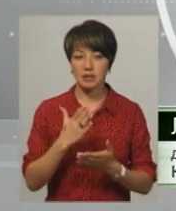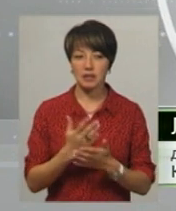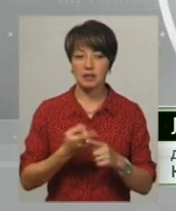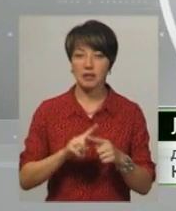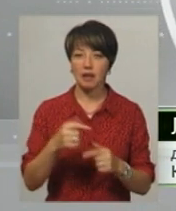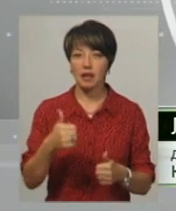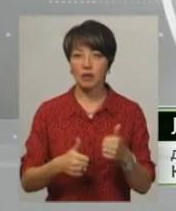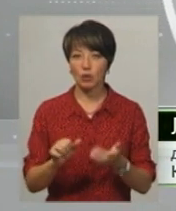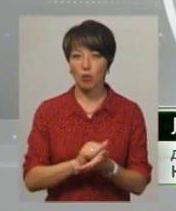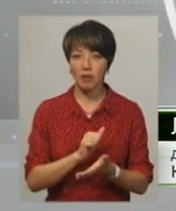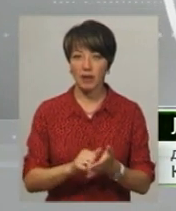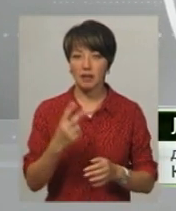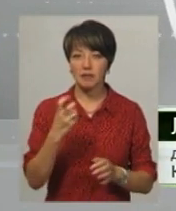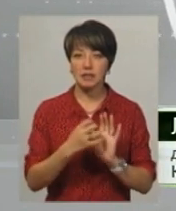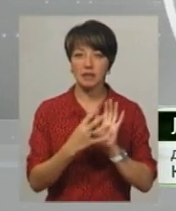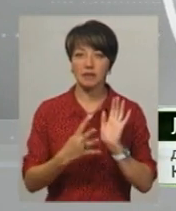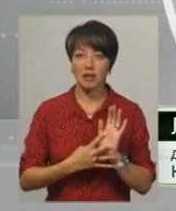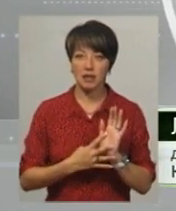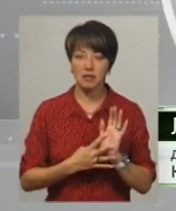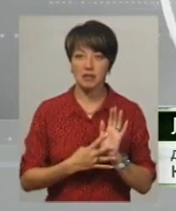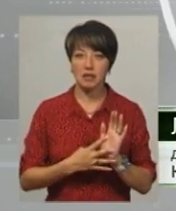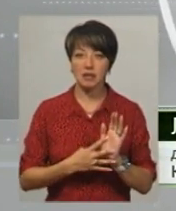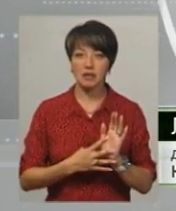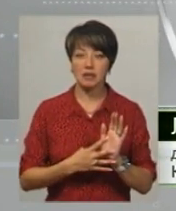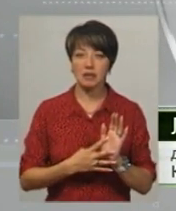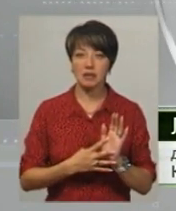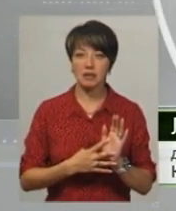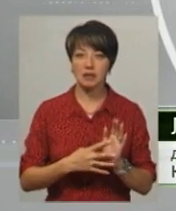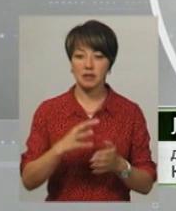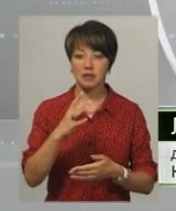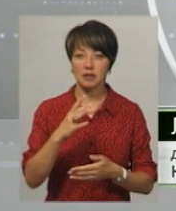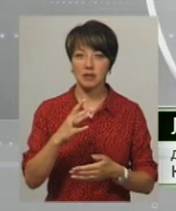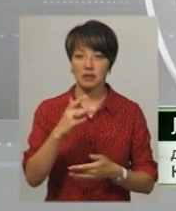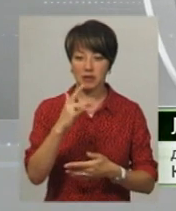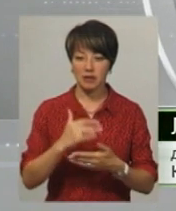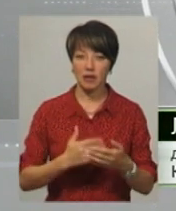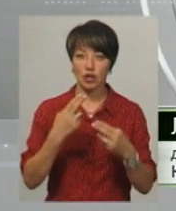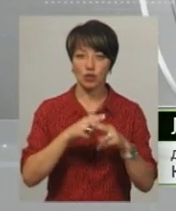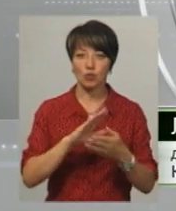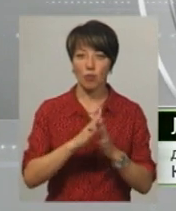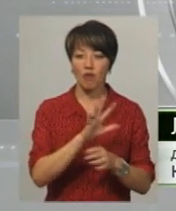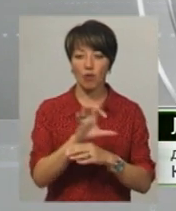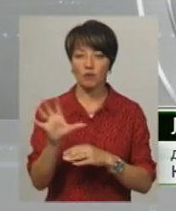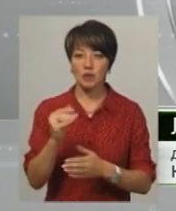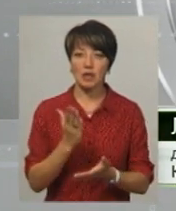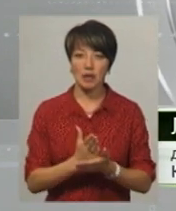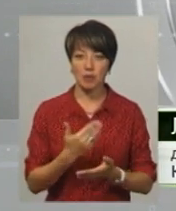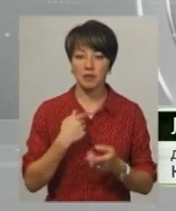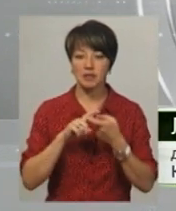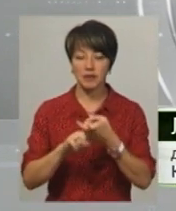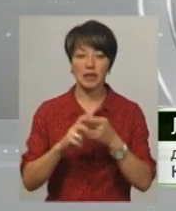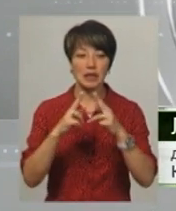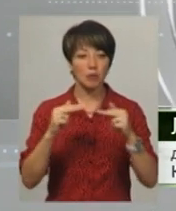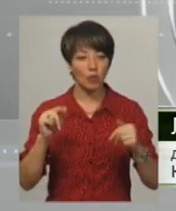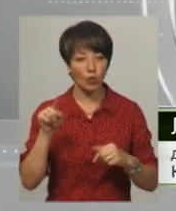тендерна документація, от на 219 листках всі його технічні умови і фотографії, все є. Ми зв'язувалися з